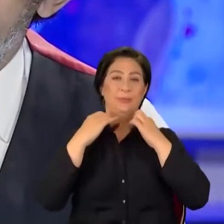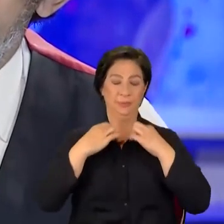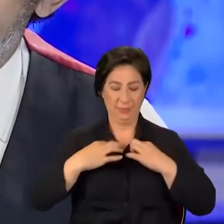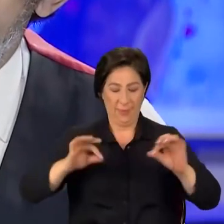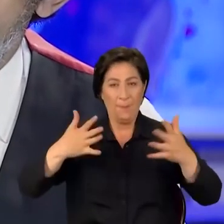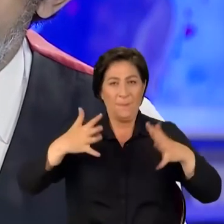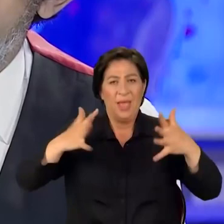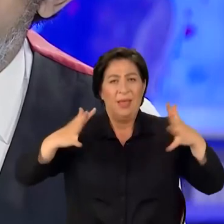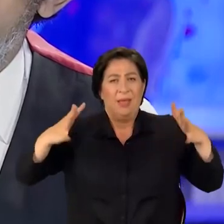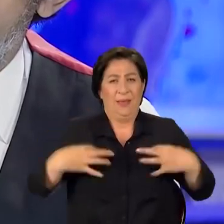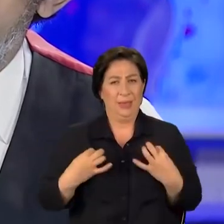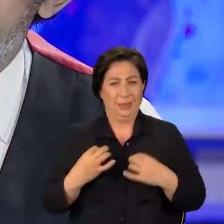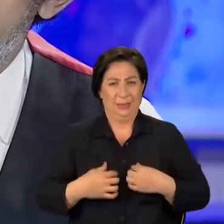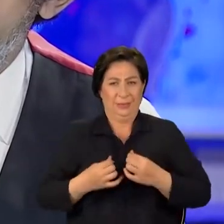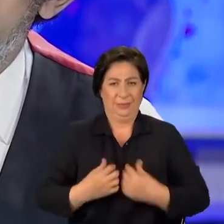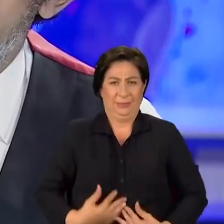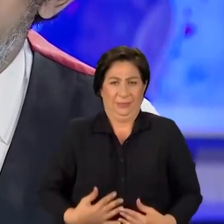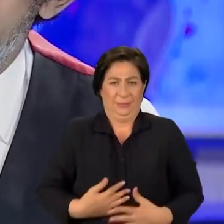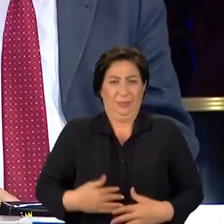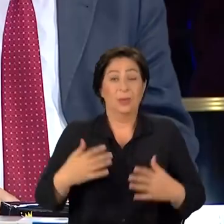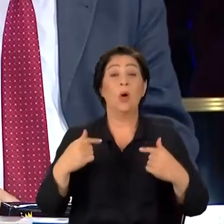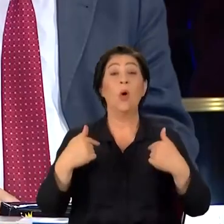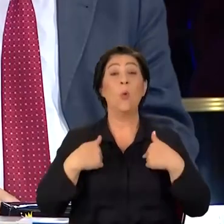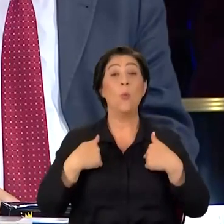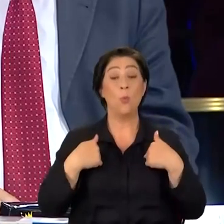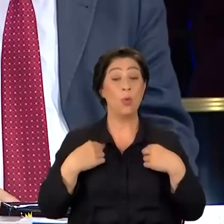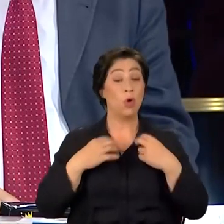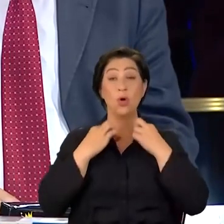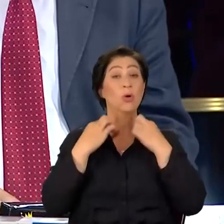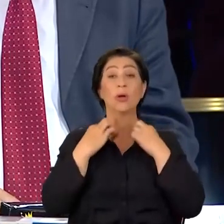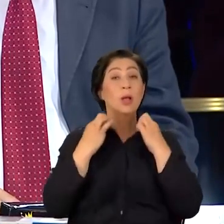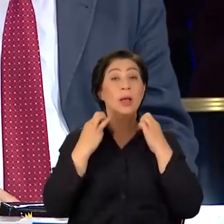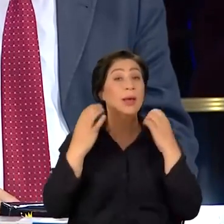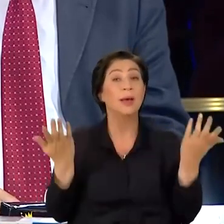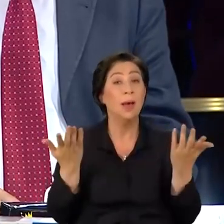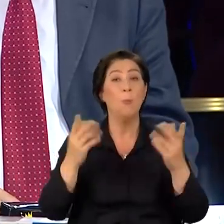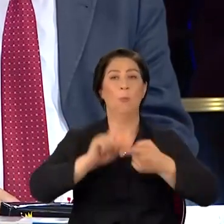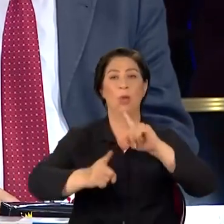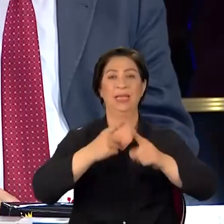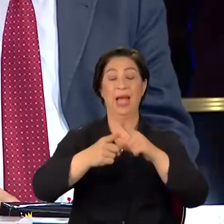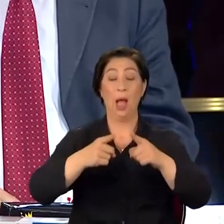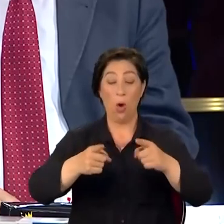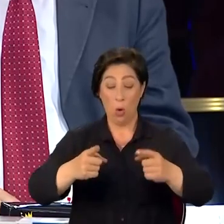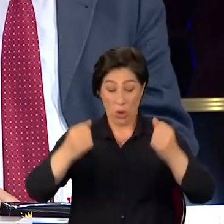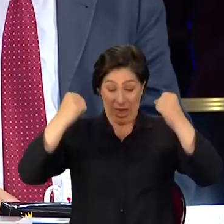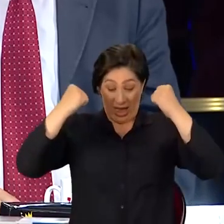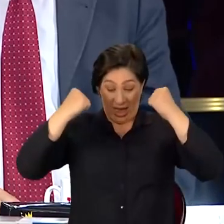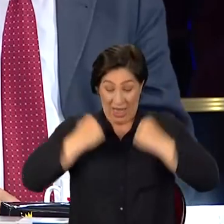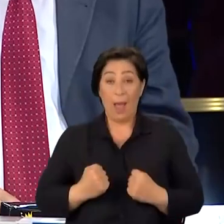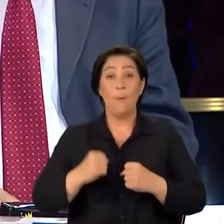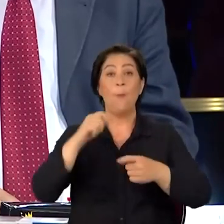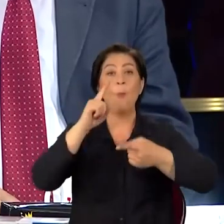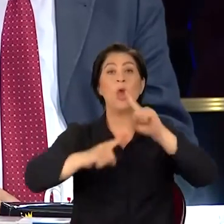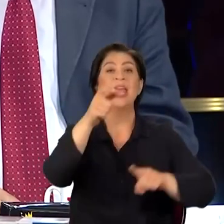bir gömlek. Pırıl pırıl. O gömlek politika. Hı-hı. O gömleği giyen politikacı.